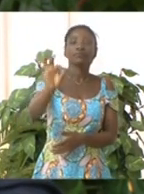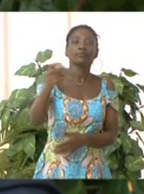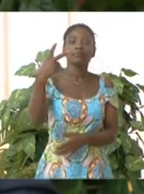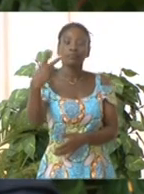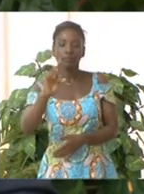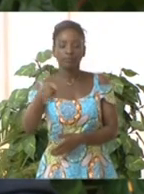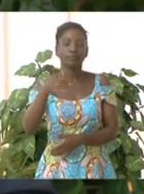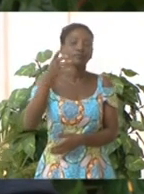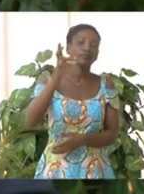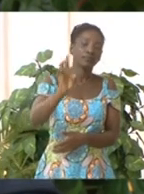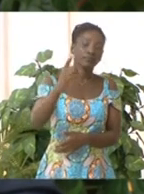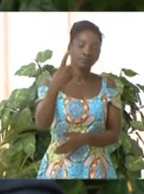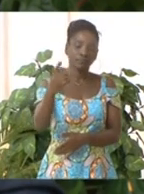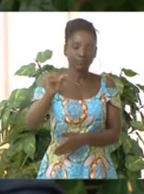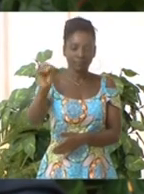92,71%.